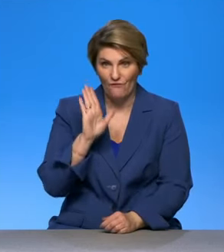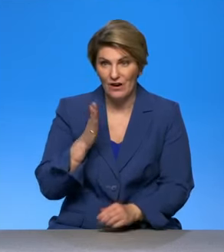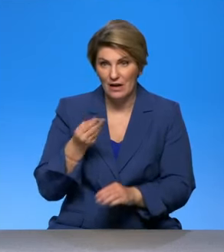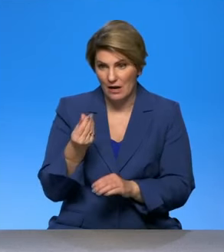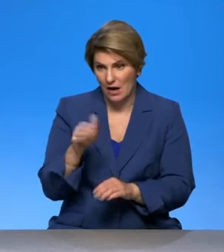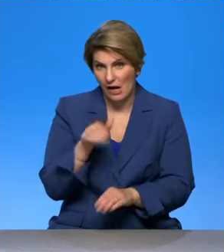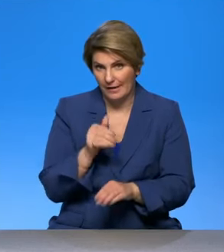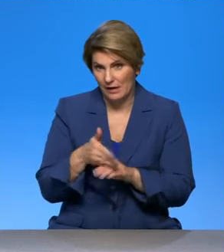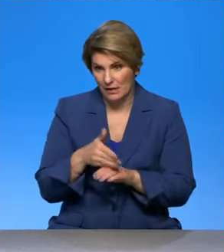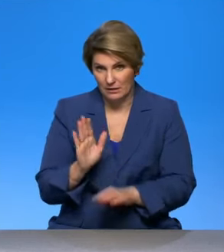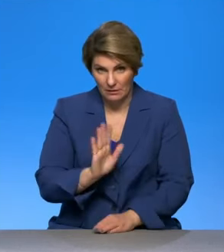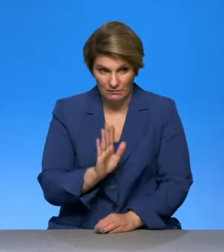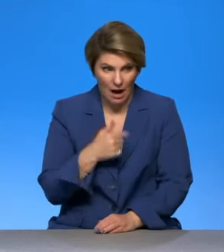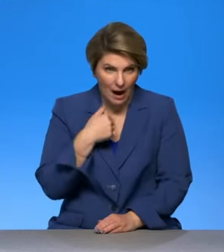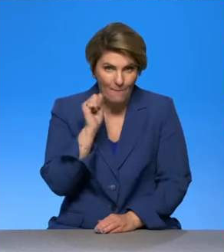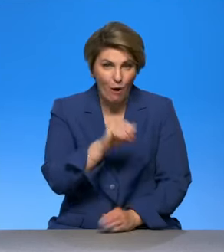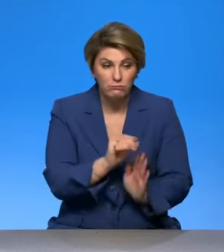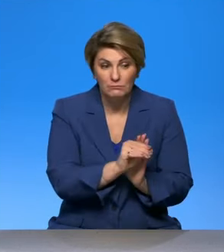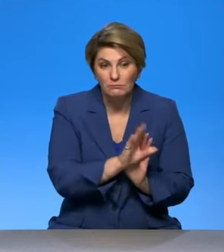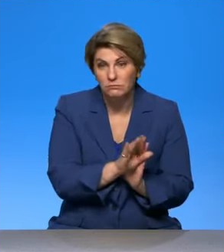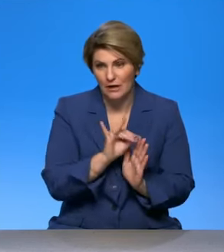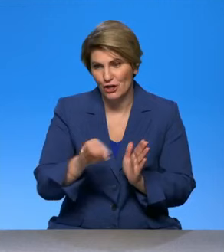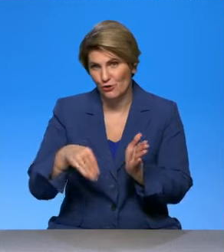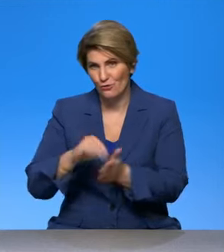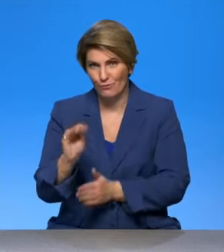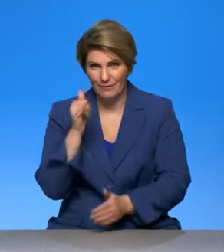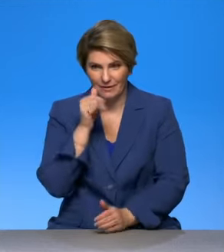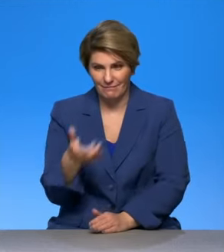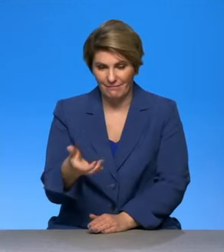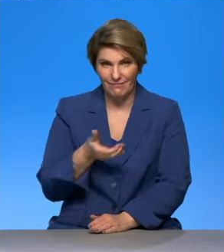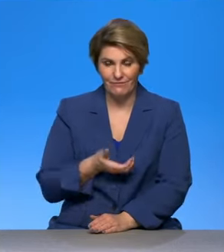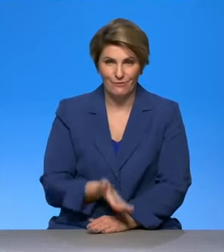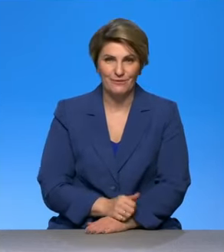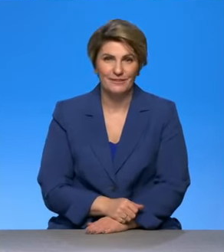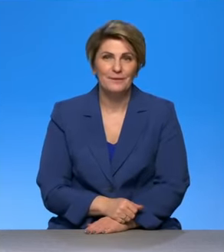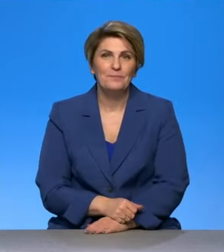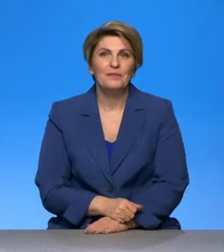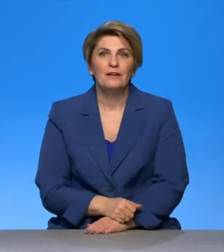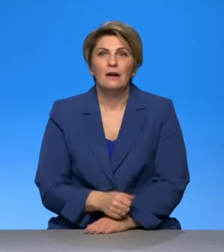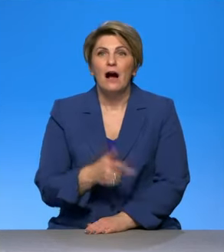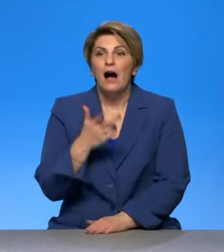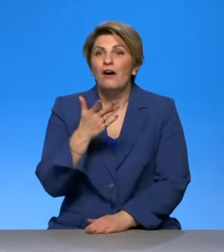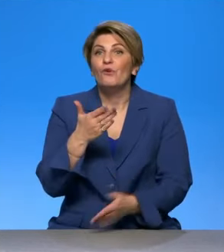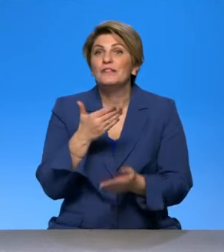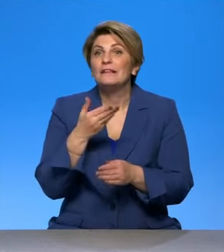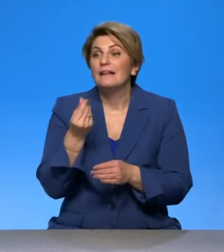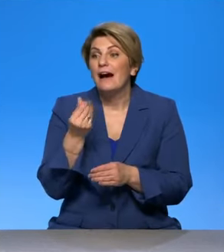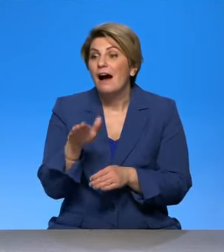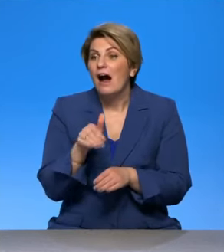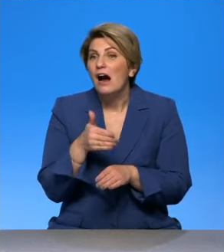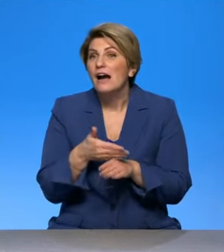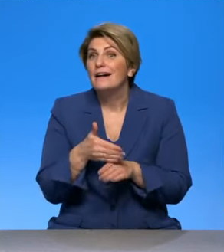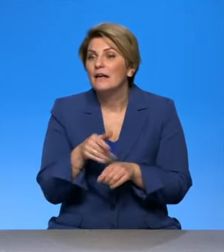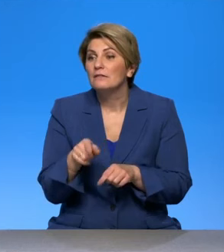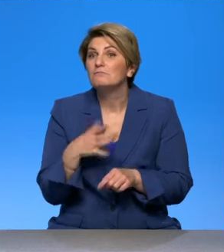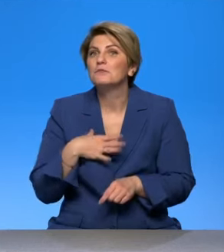сейчас четко действительно разделим эти моменты. Это действительно крайне важно. Кредит от нужды. Действительно, маленькая зарплата,